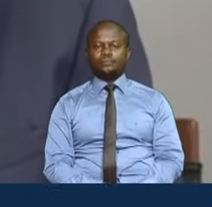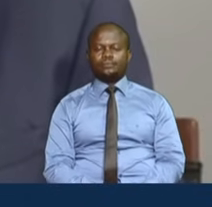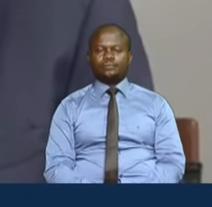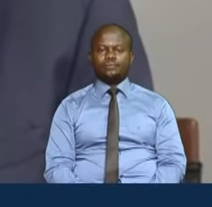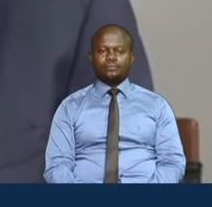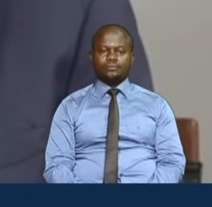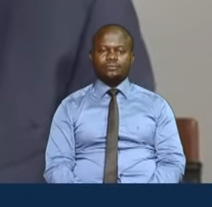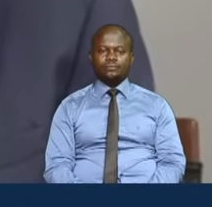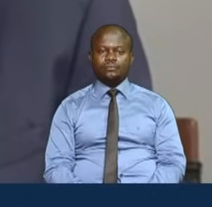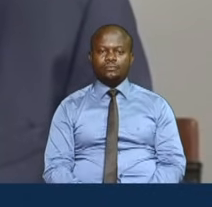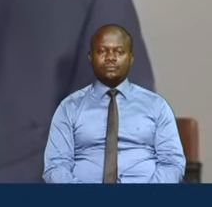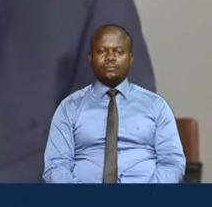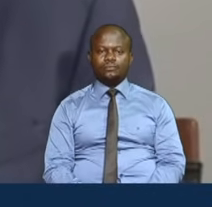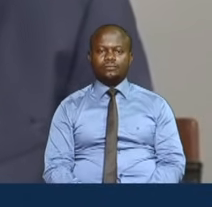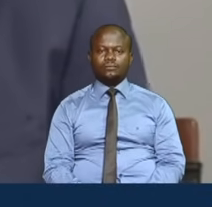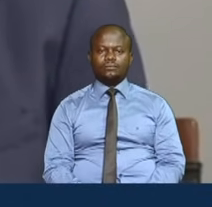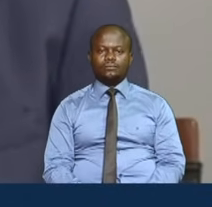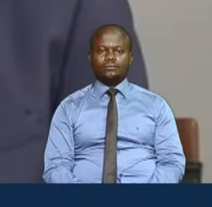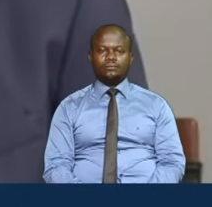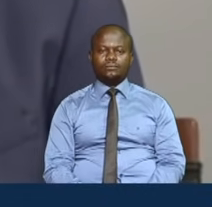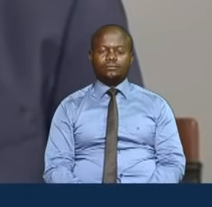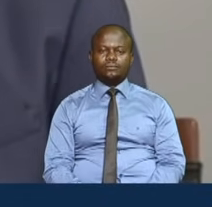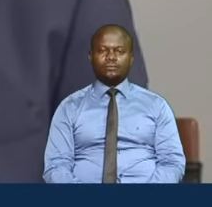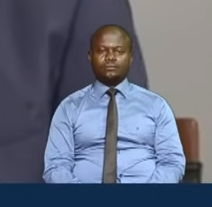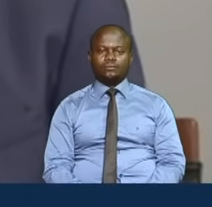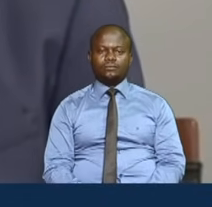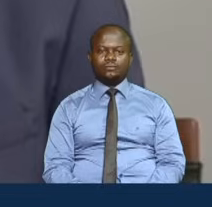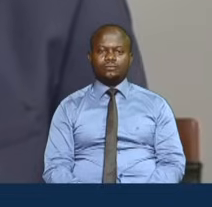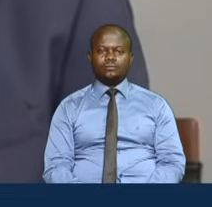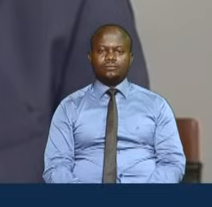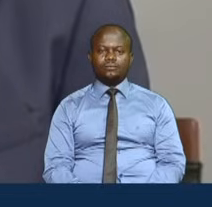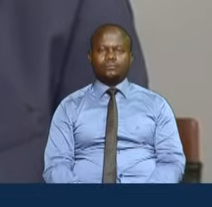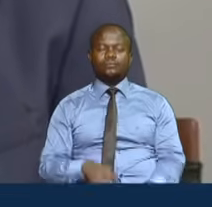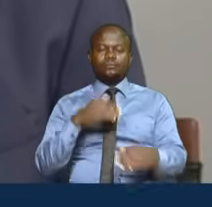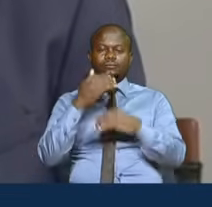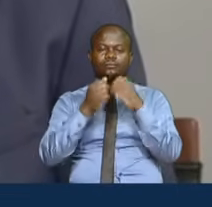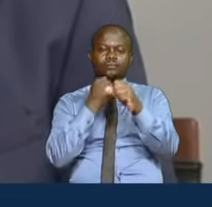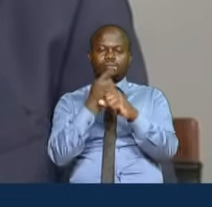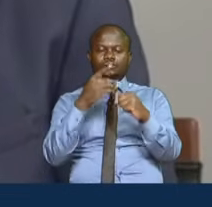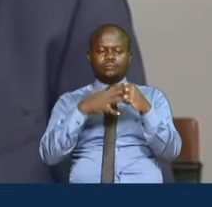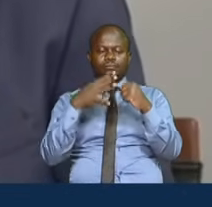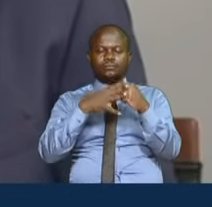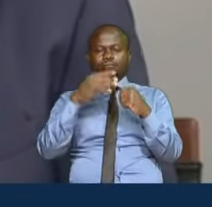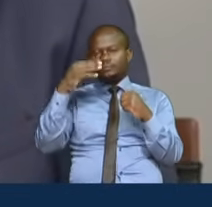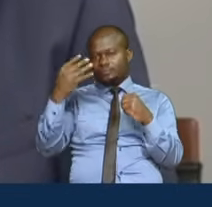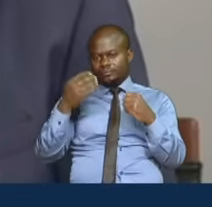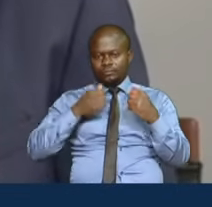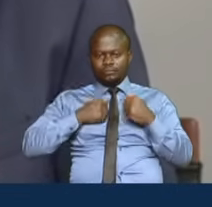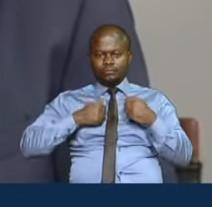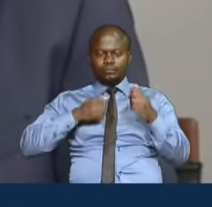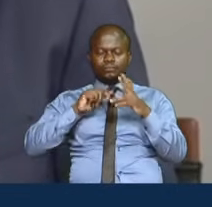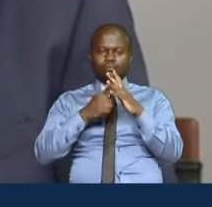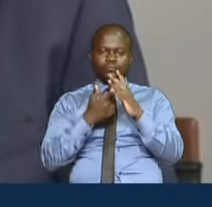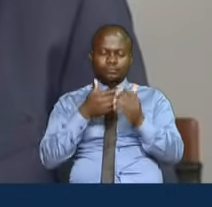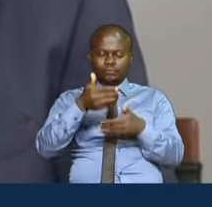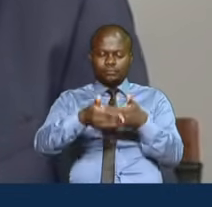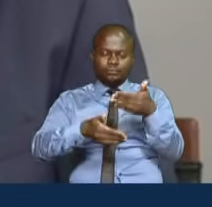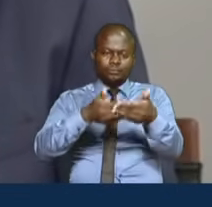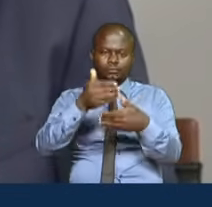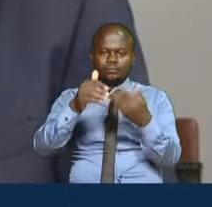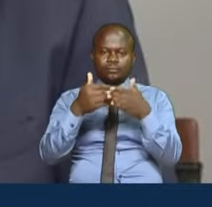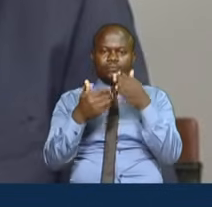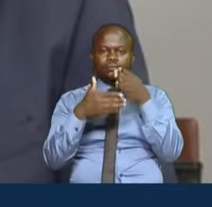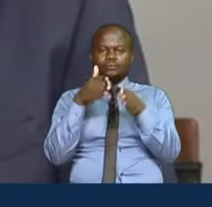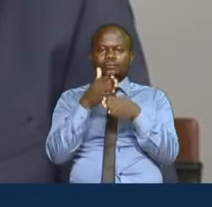So after 1994, nyuma y'igihumbi 1994 u Rwanda rwatangiye urugendo rwo